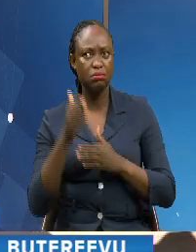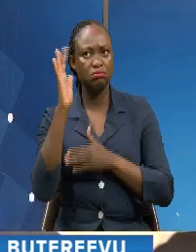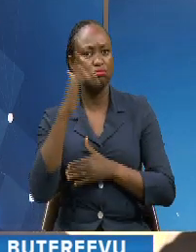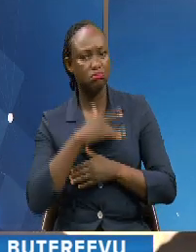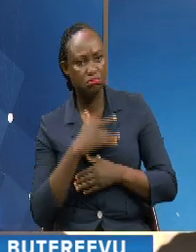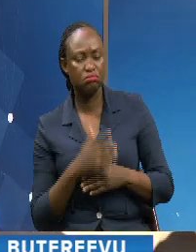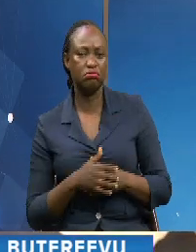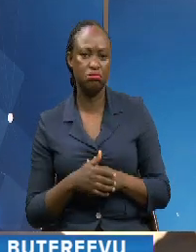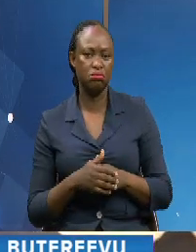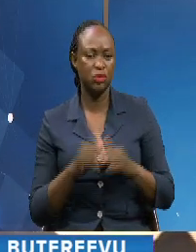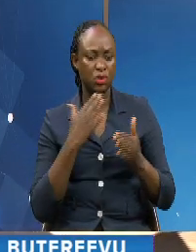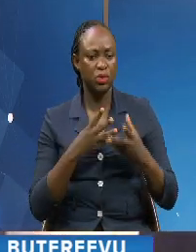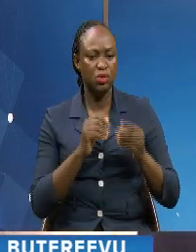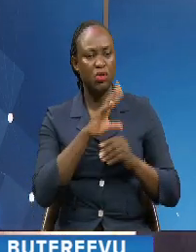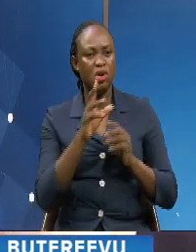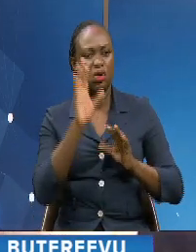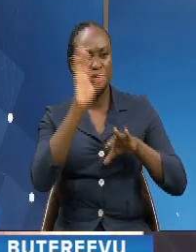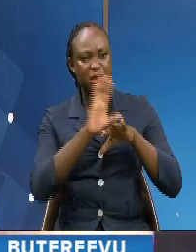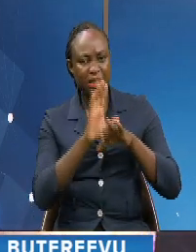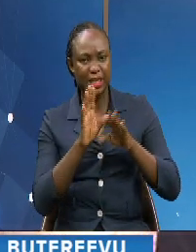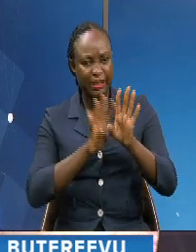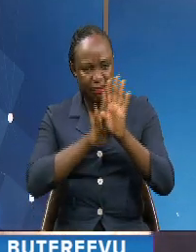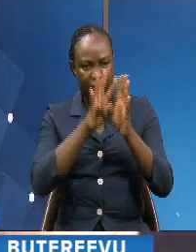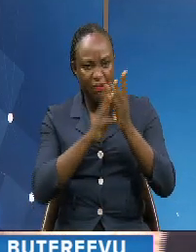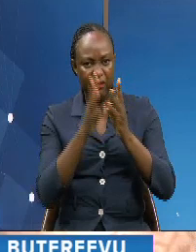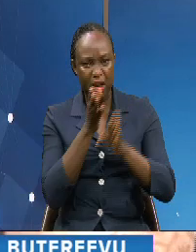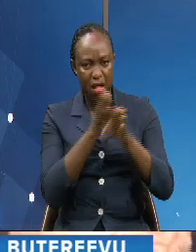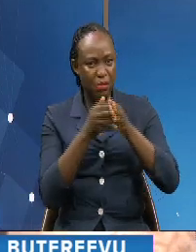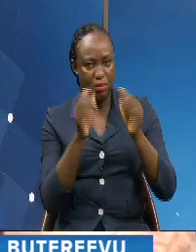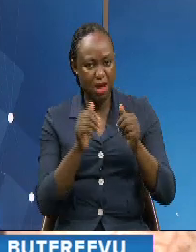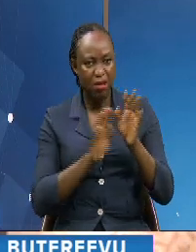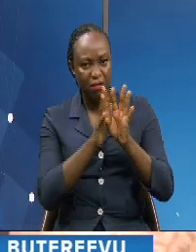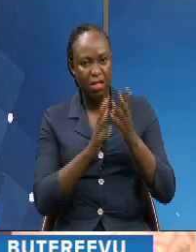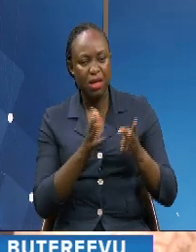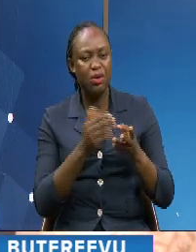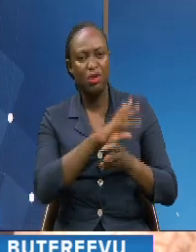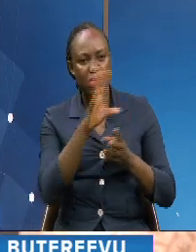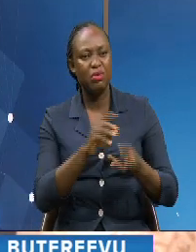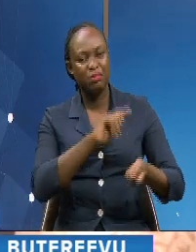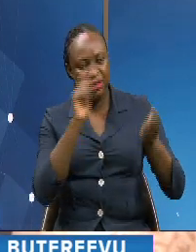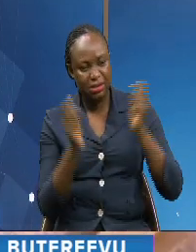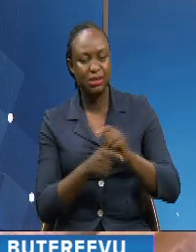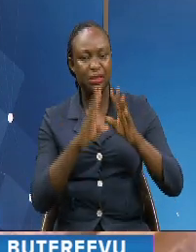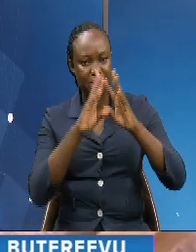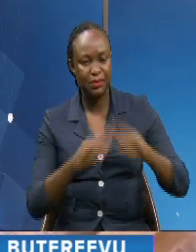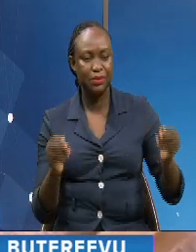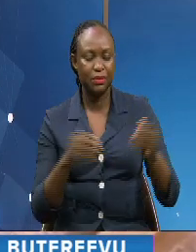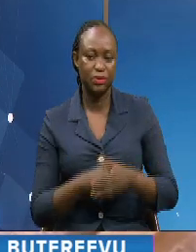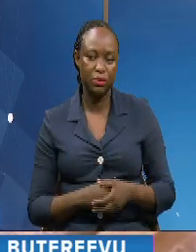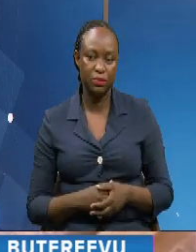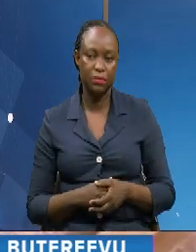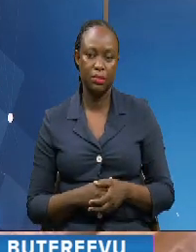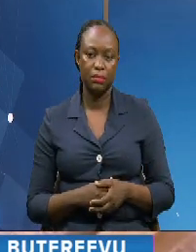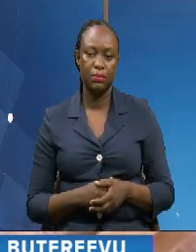palesoni kugoba biwembe. Esente ezo zifunanga mulwe wanze kkanisa gy'ensumba eri wansi.